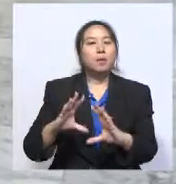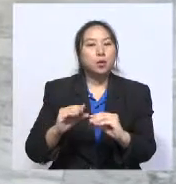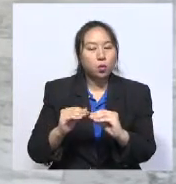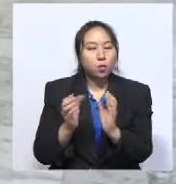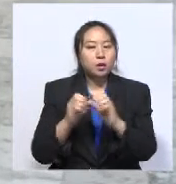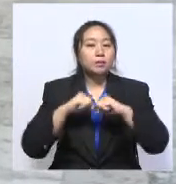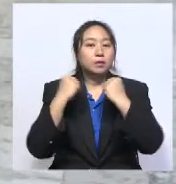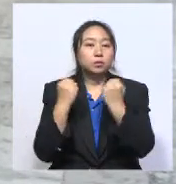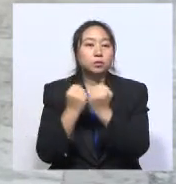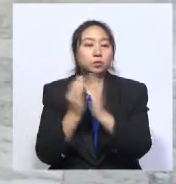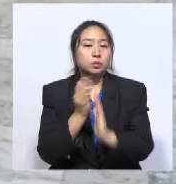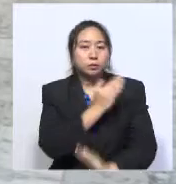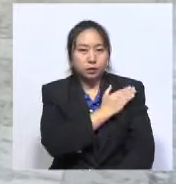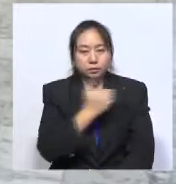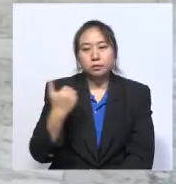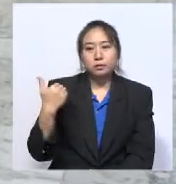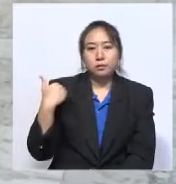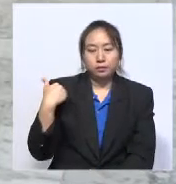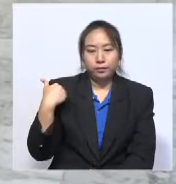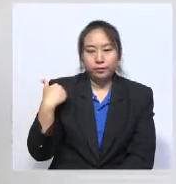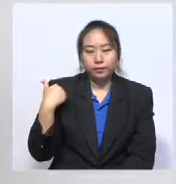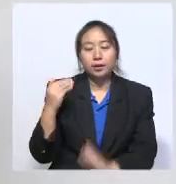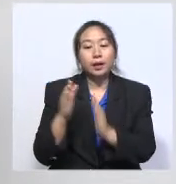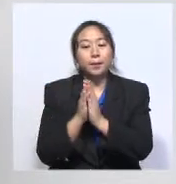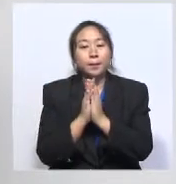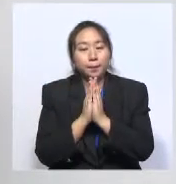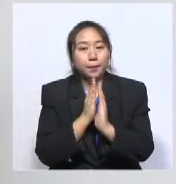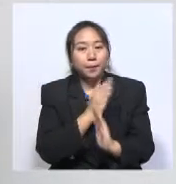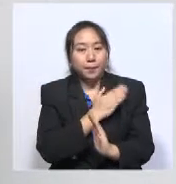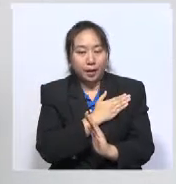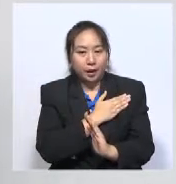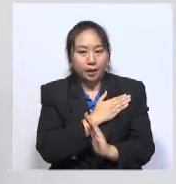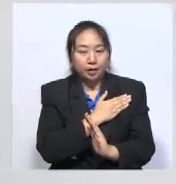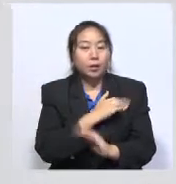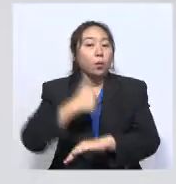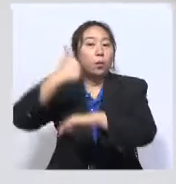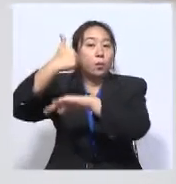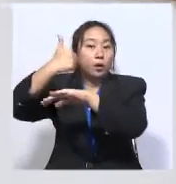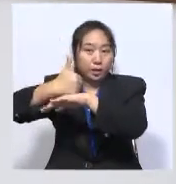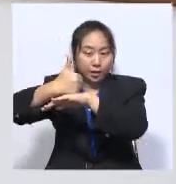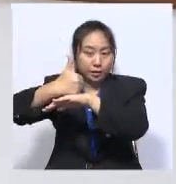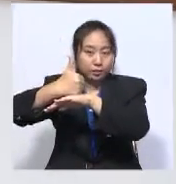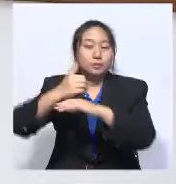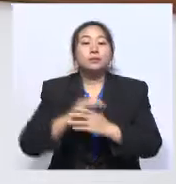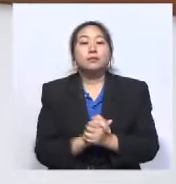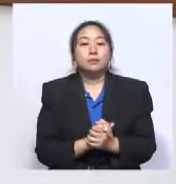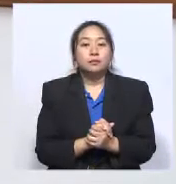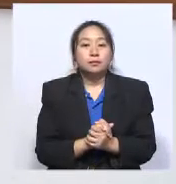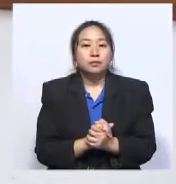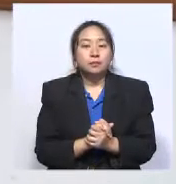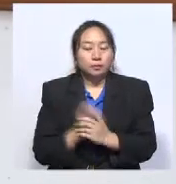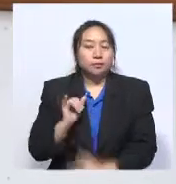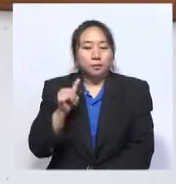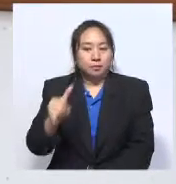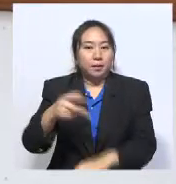มหาเถรสมาคมโดยมีสมเด็จพระอริยวงศาคตญาณสมเด็จพระสังฆราชสกลมหาสังฆปรินายกเ